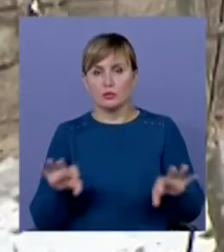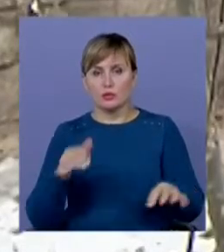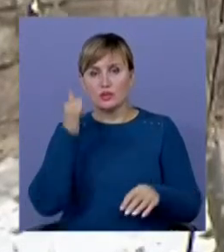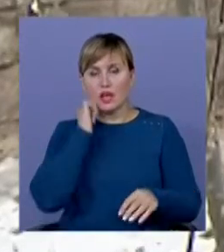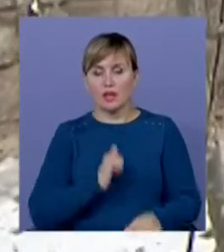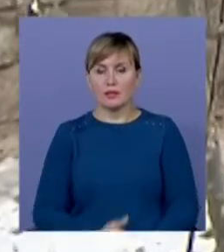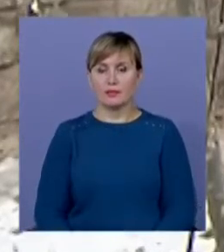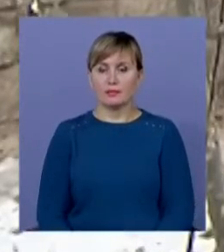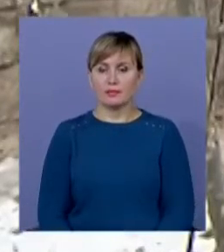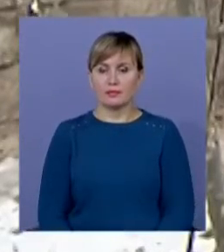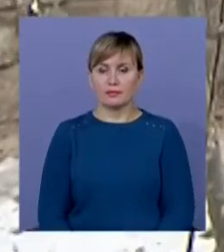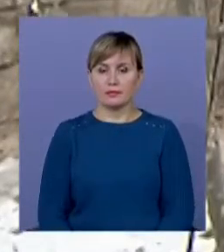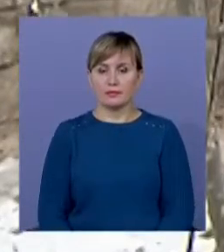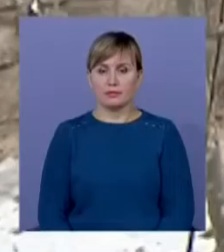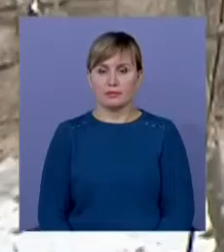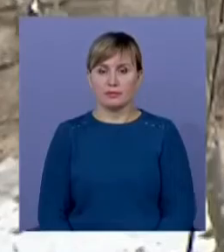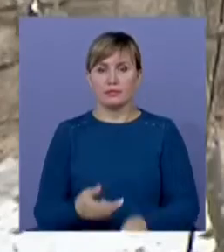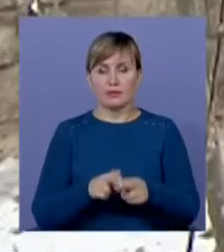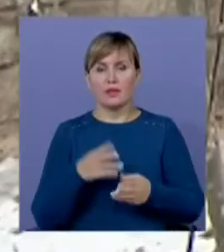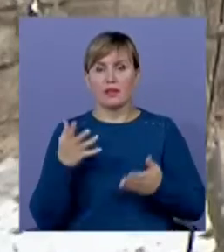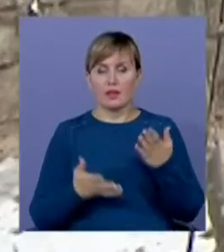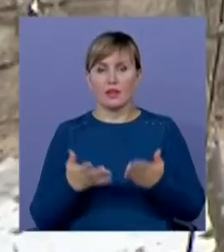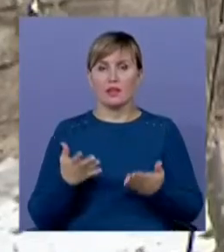изнашиваются. Это, наверное, все-таки